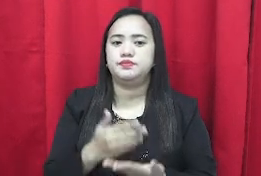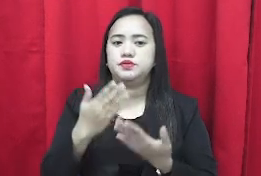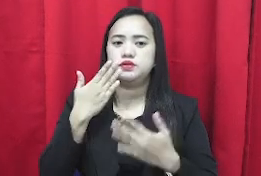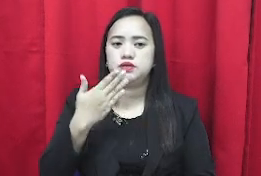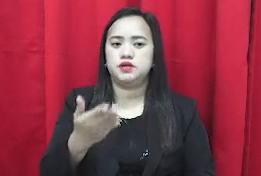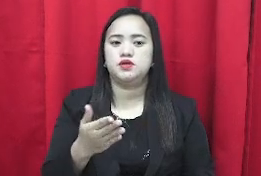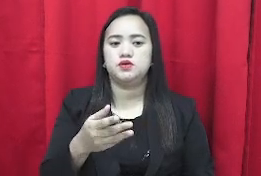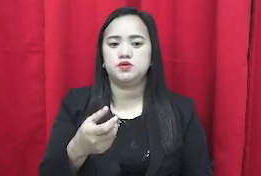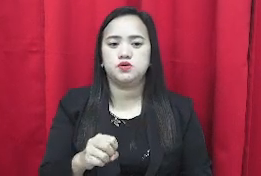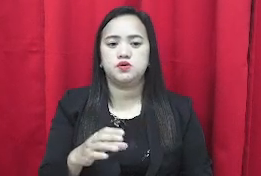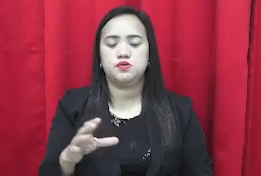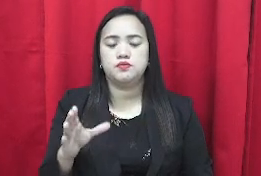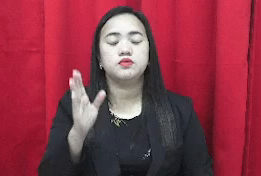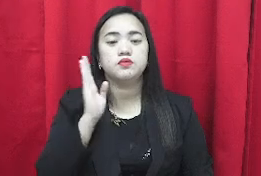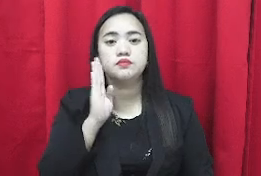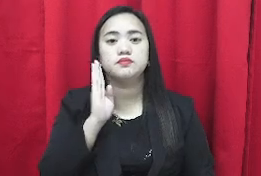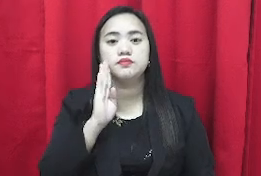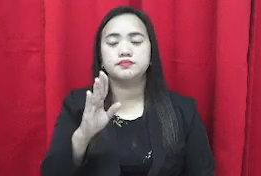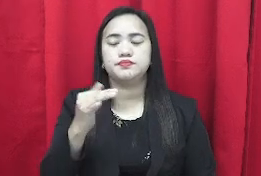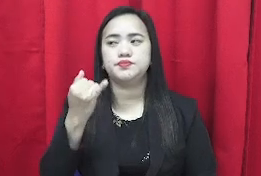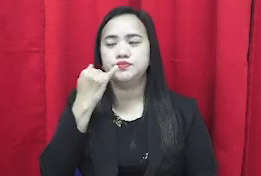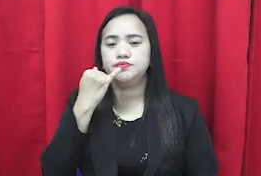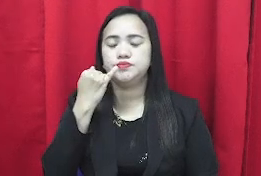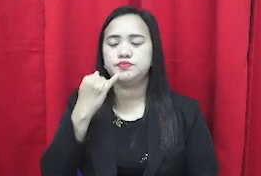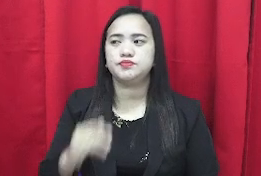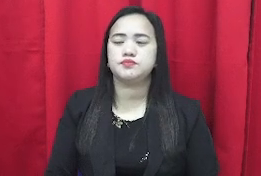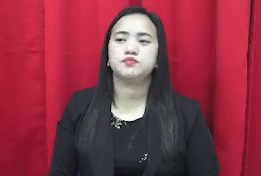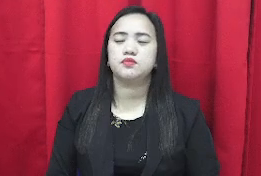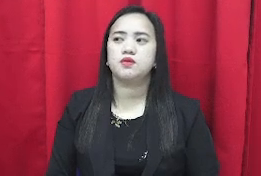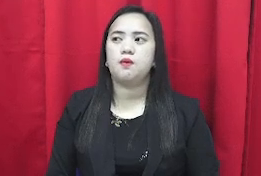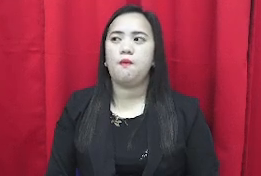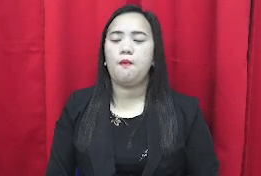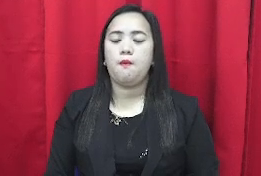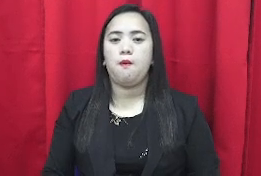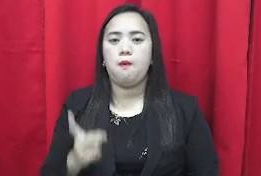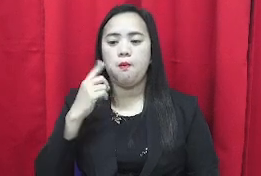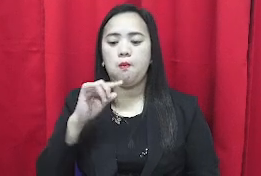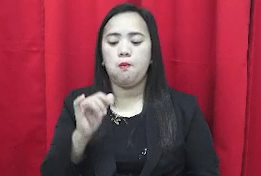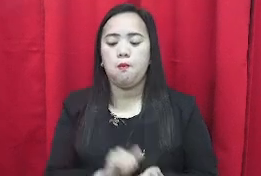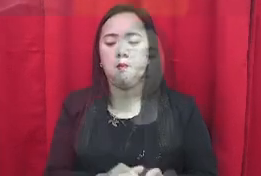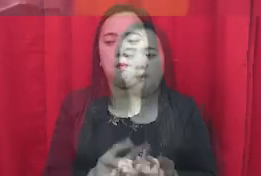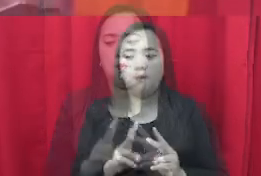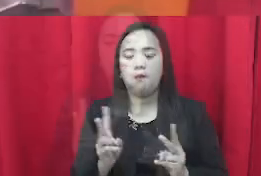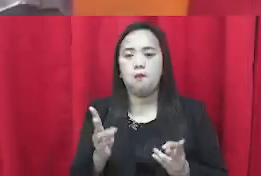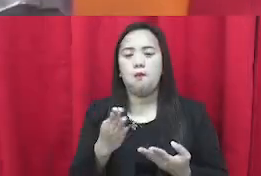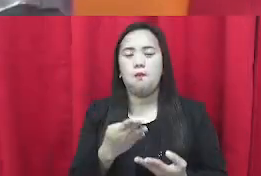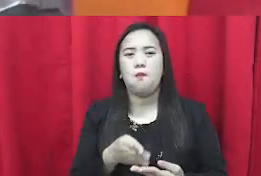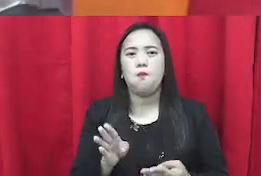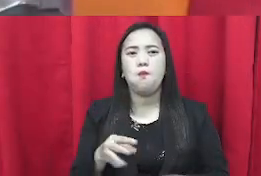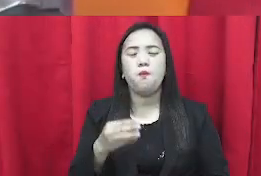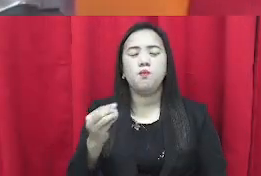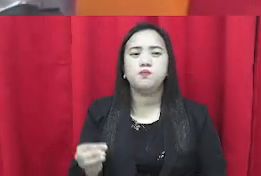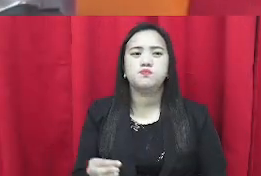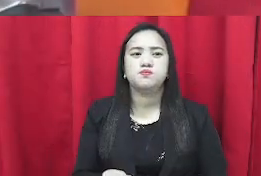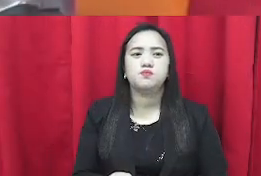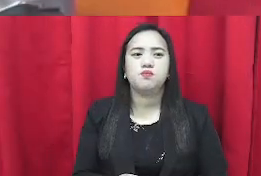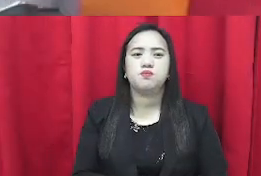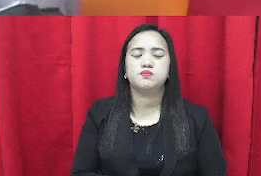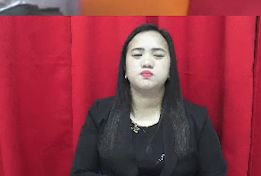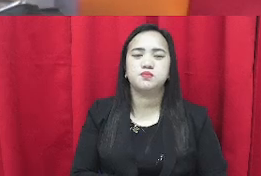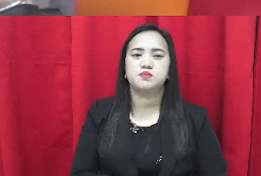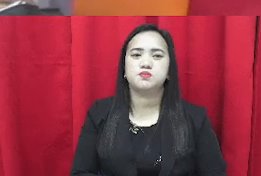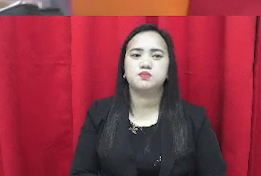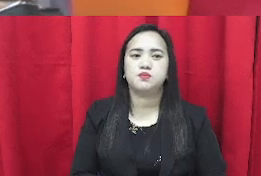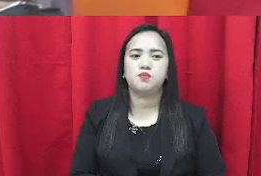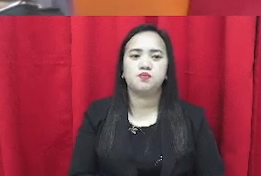Joo Salamat din sa sir rudi sa isang napakagandang ah ibinigay niyong puntos patungkol po